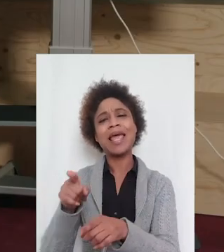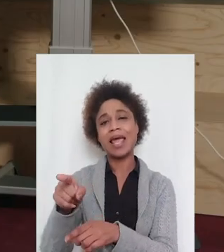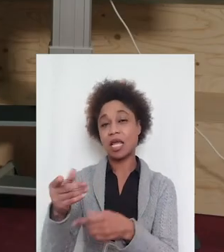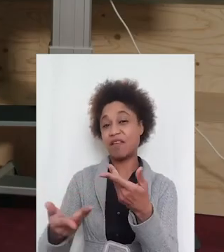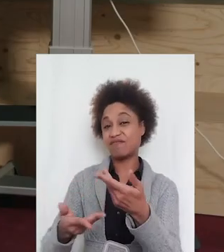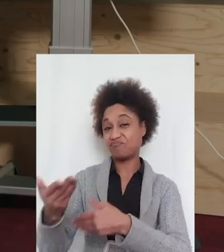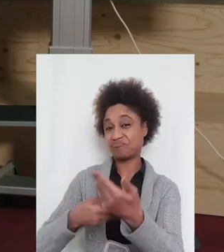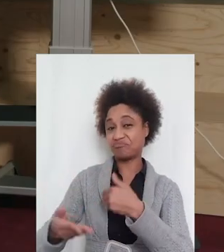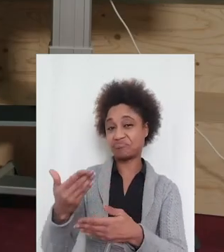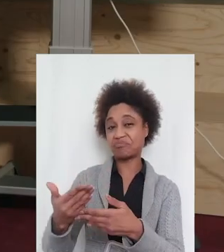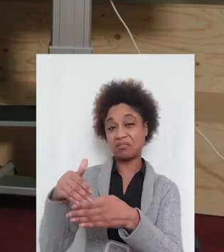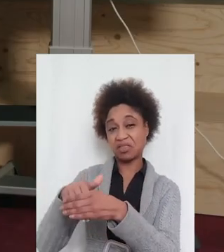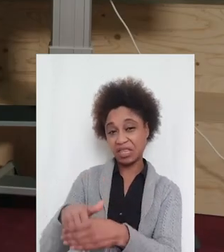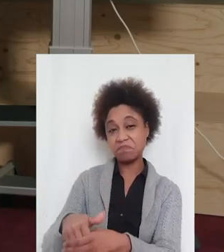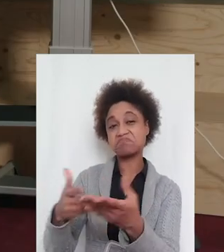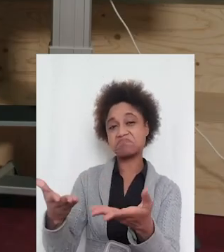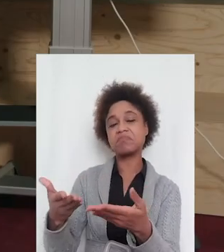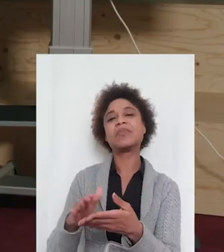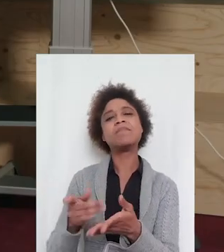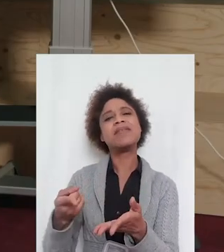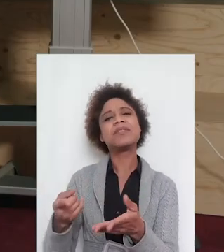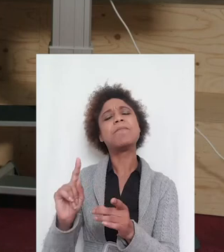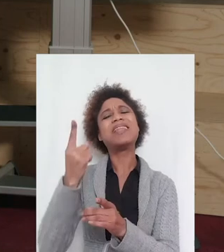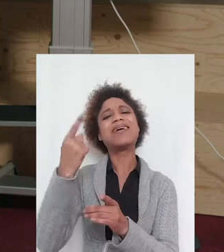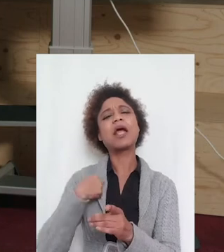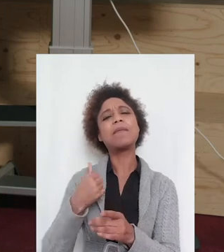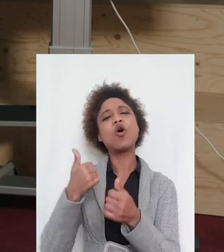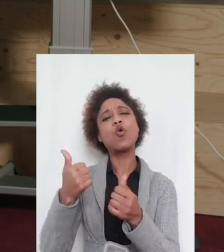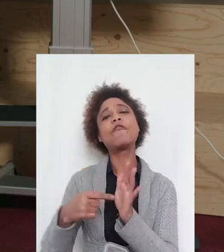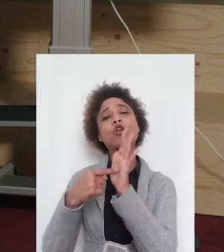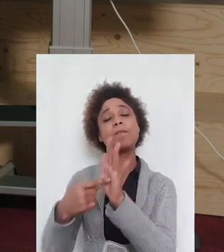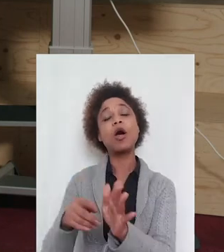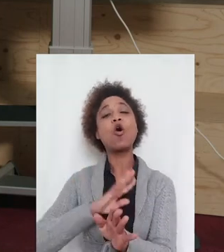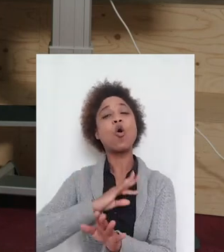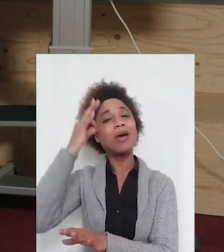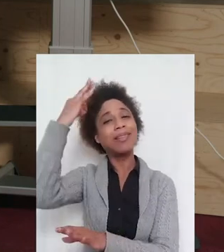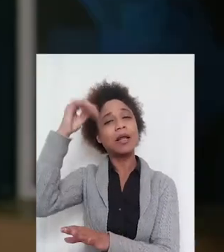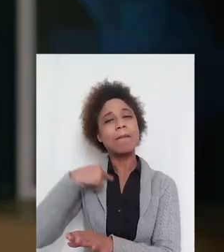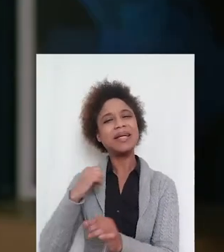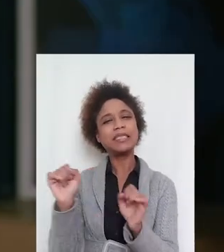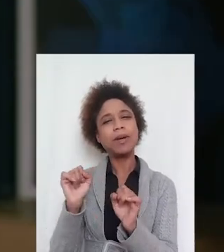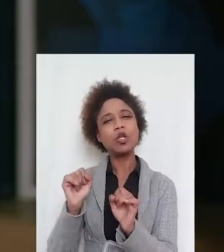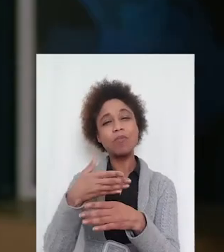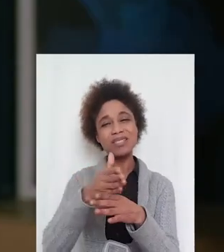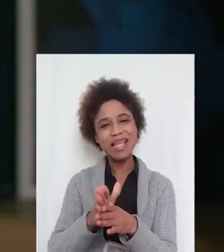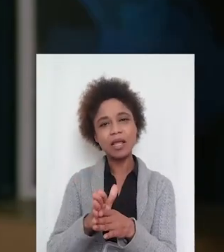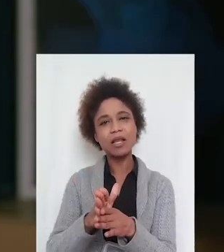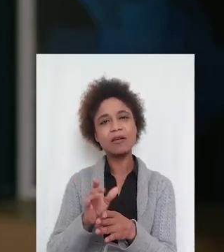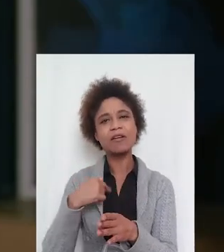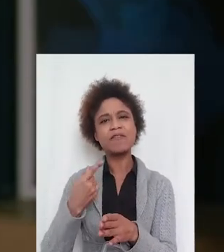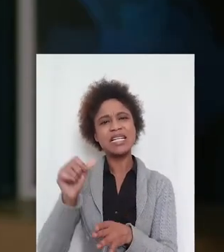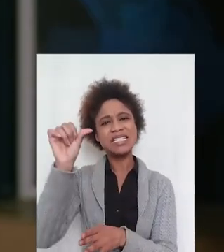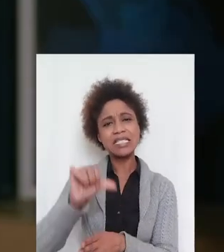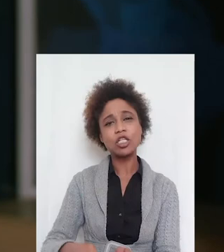belangrijk? En wat zijn daarin goede voorbeelden, maar misschien wel net zo leerzaam, maar misschien iets spannender om te delen? Wat zijn misschien ook hele